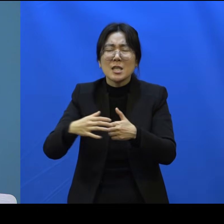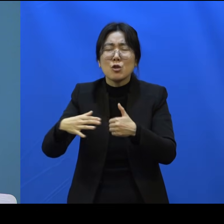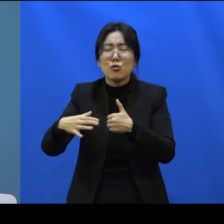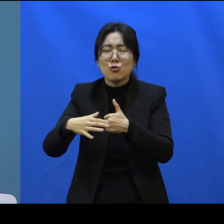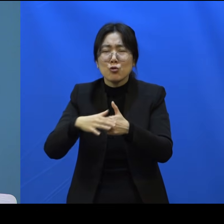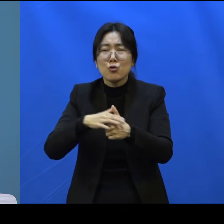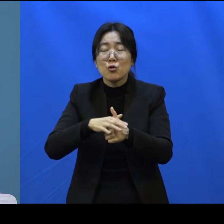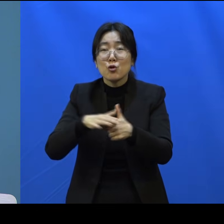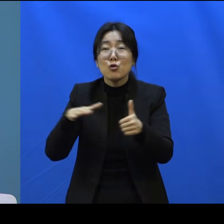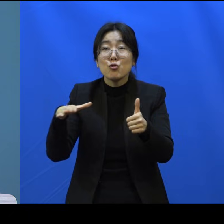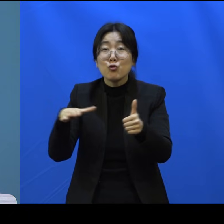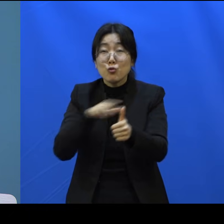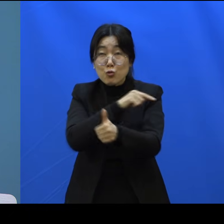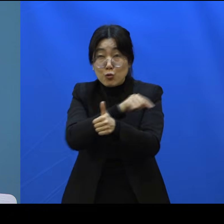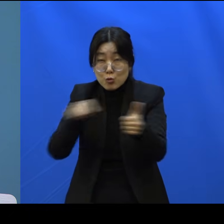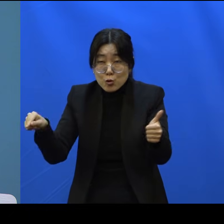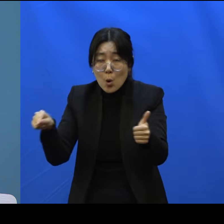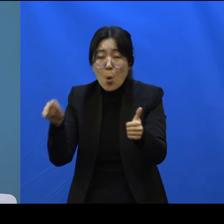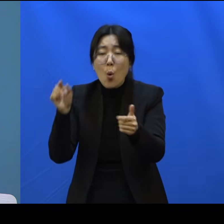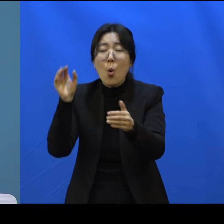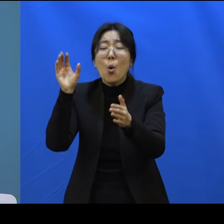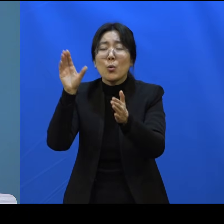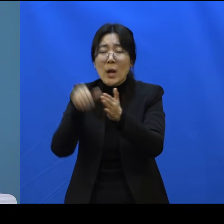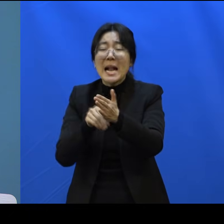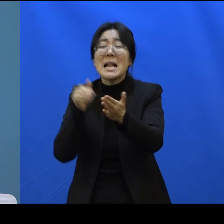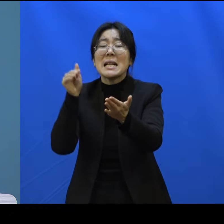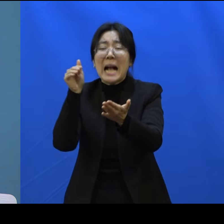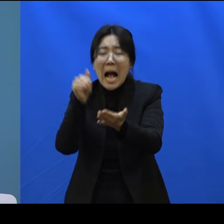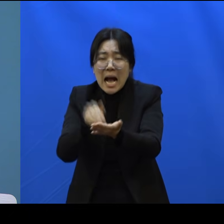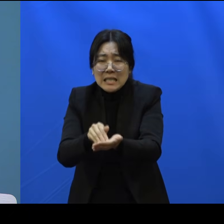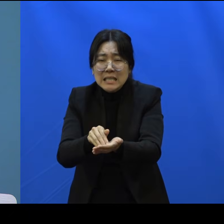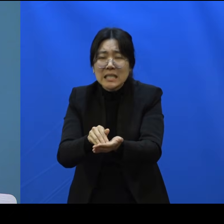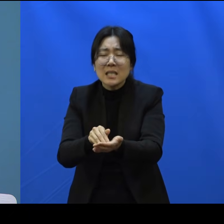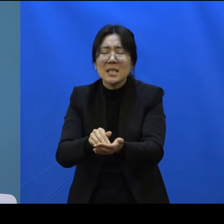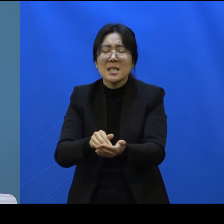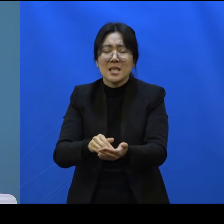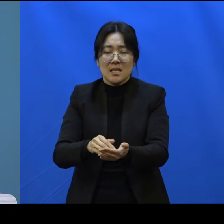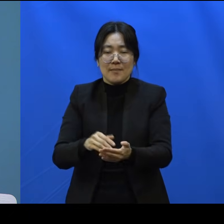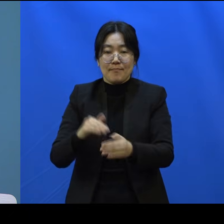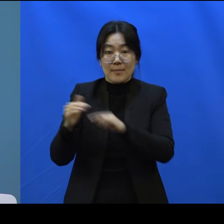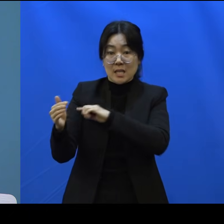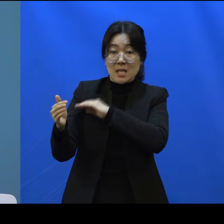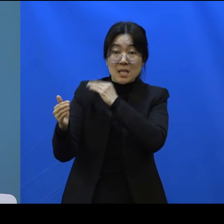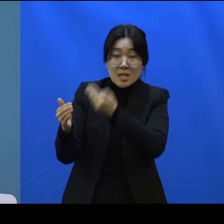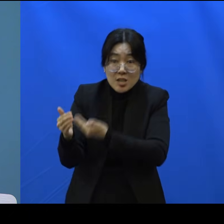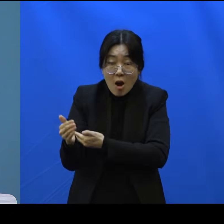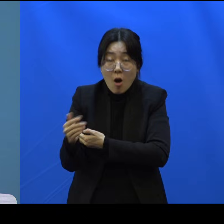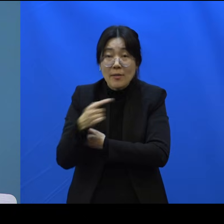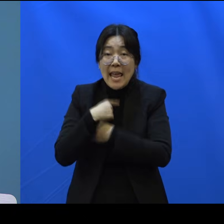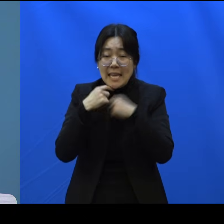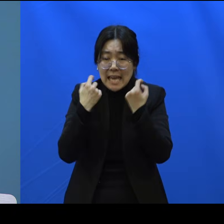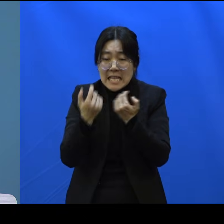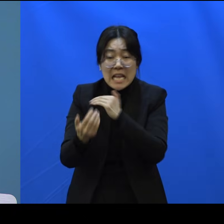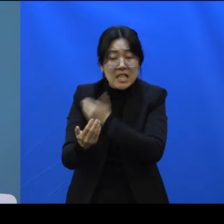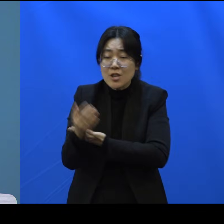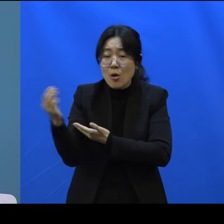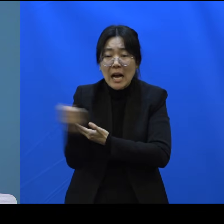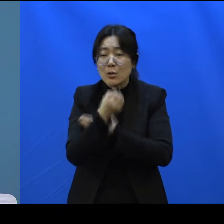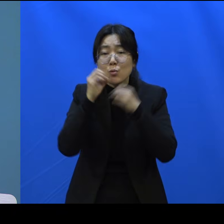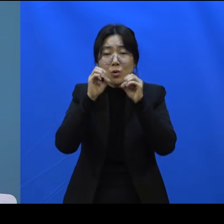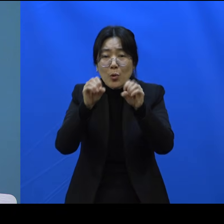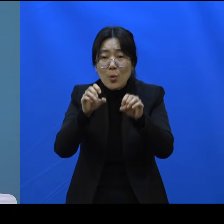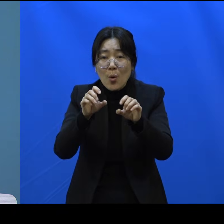능력 있는 그런 사역을 감당했던 것은 그 개인의 능력, 재능, 그의 탁월함이